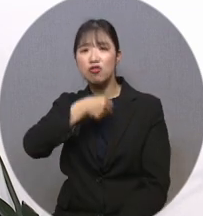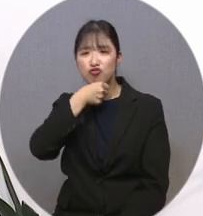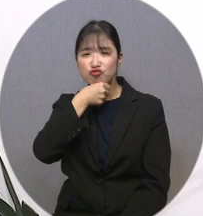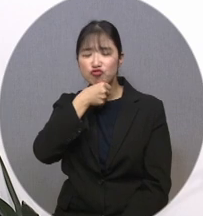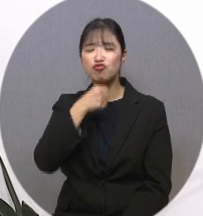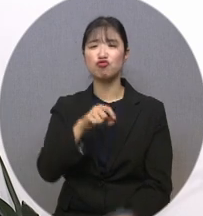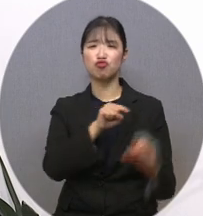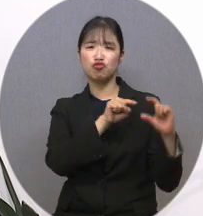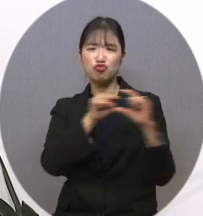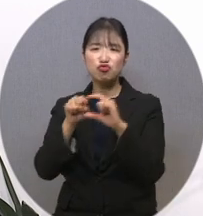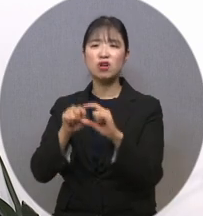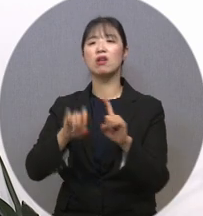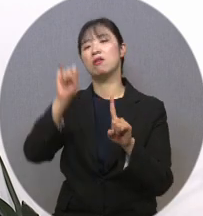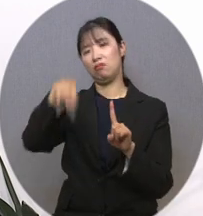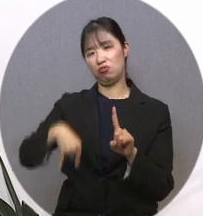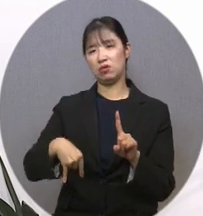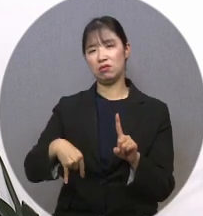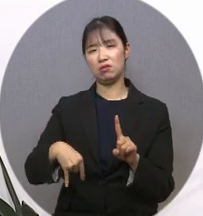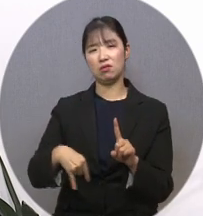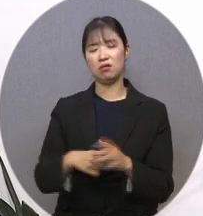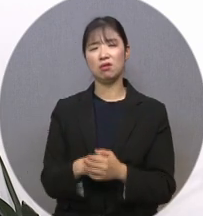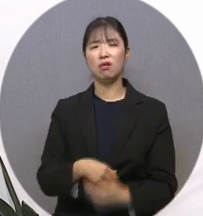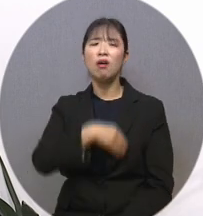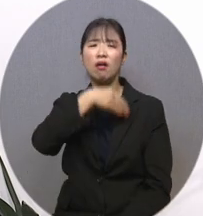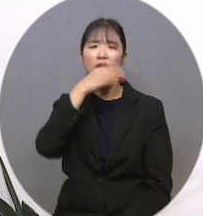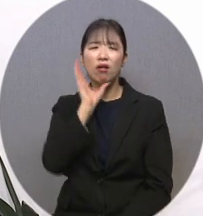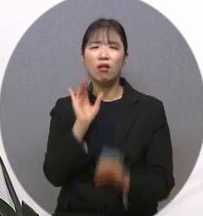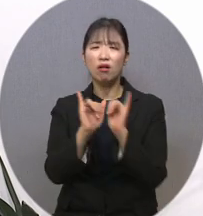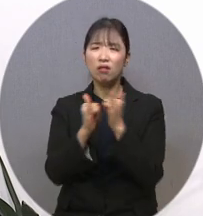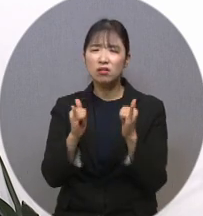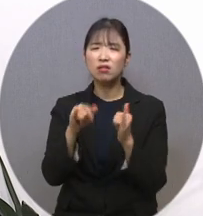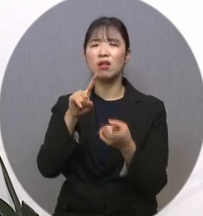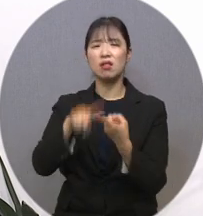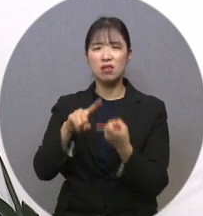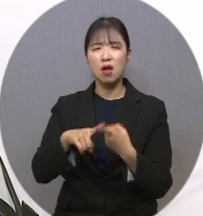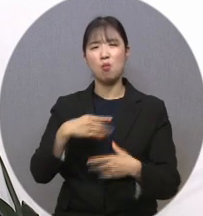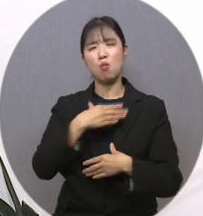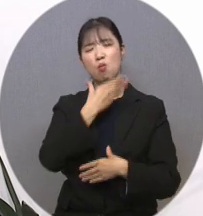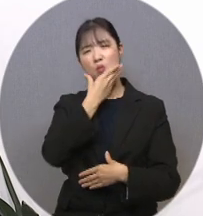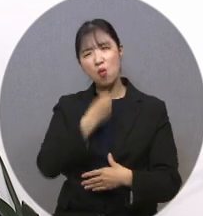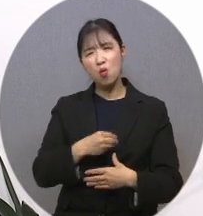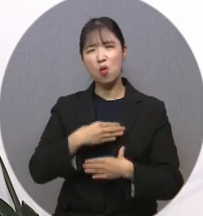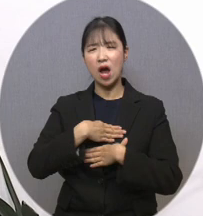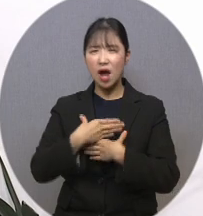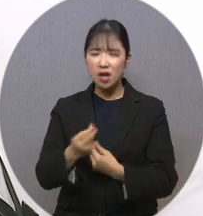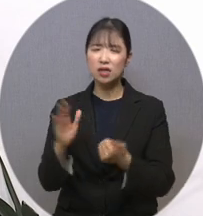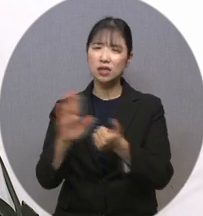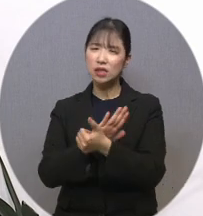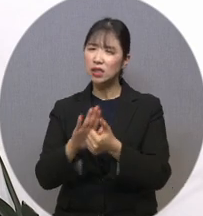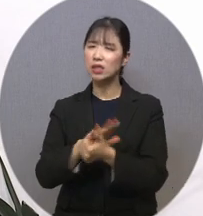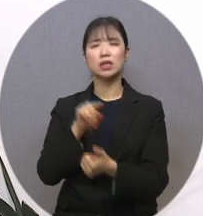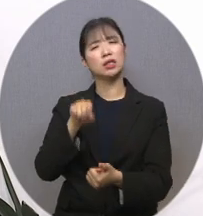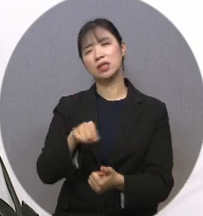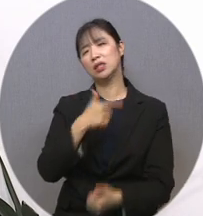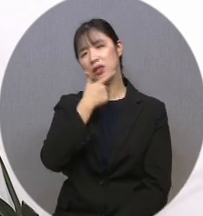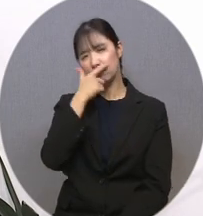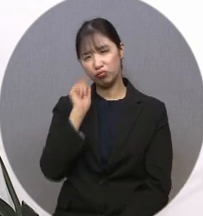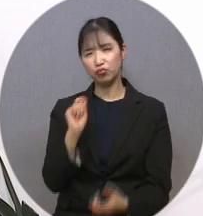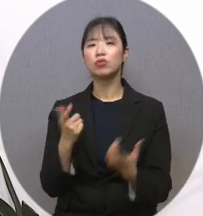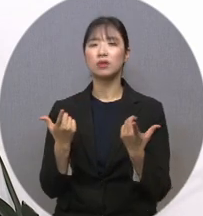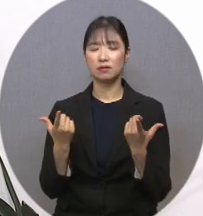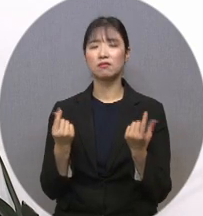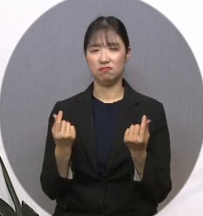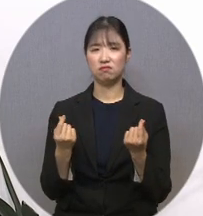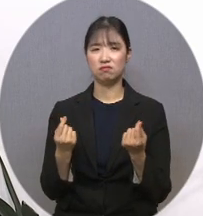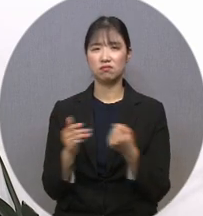중에서 1위고, 그러니까 매우 어르신들에 대한 복지나 사회안전망도 제대로 안 돼 있다라고 할